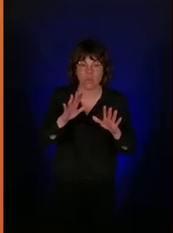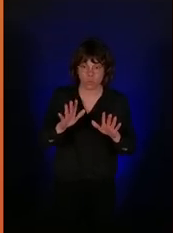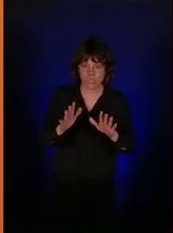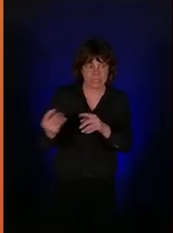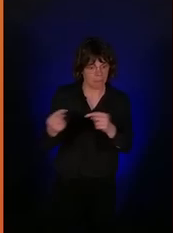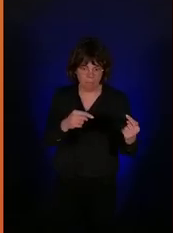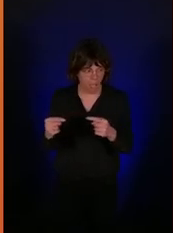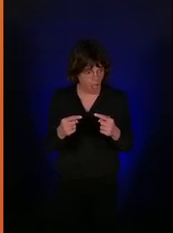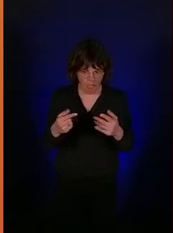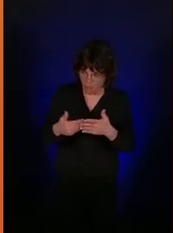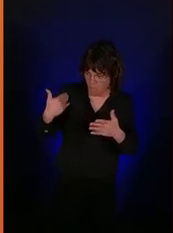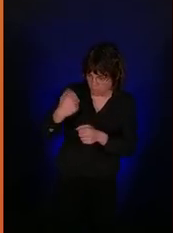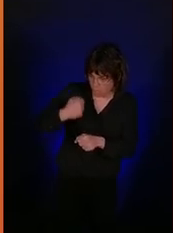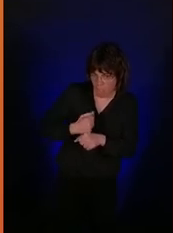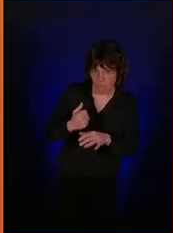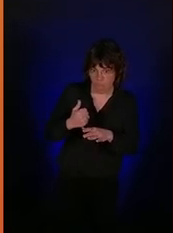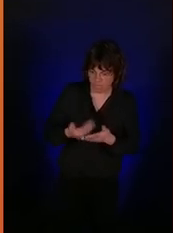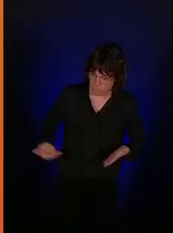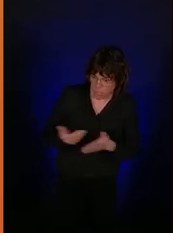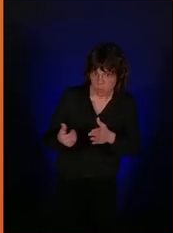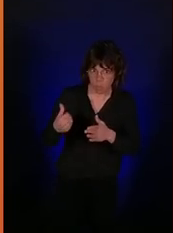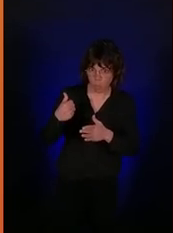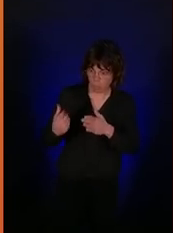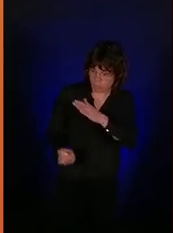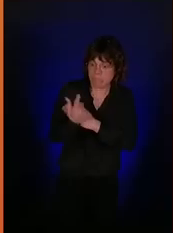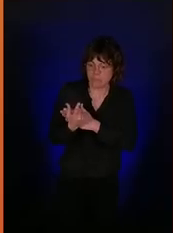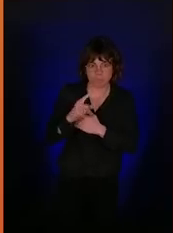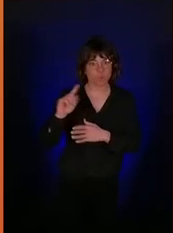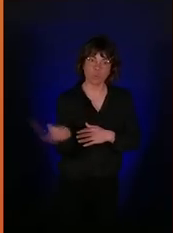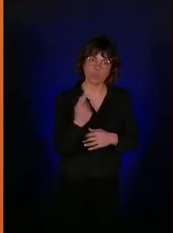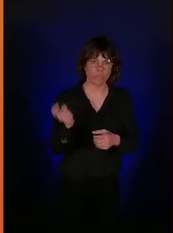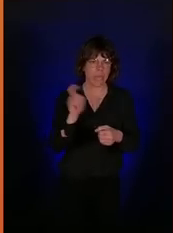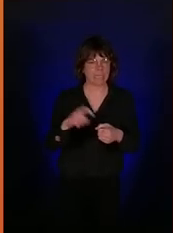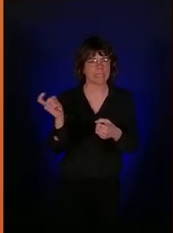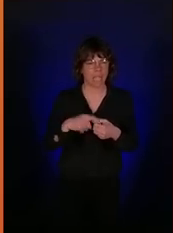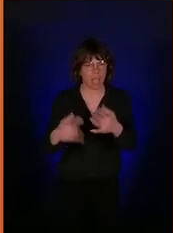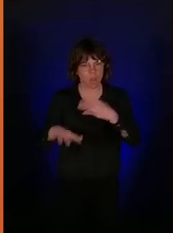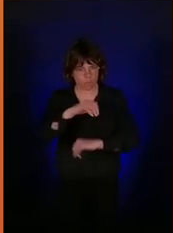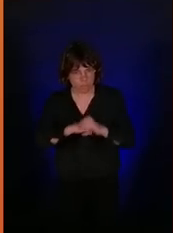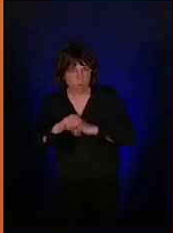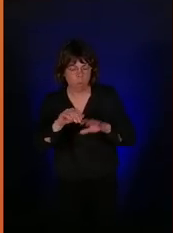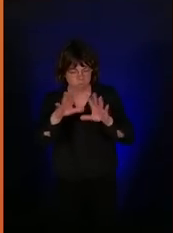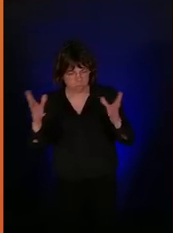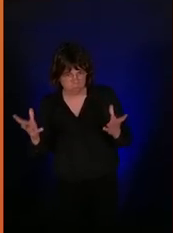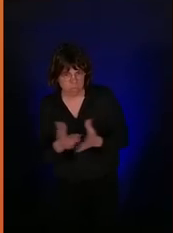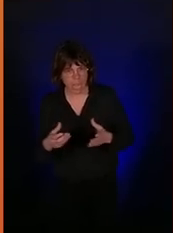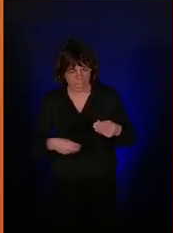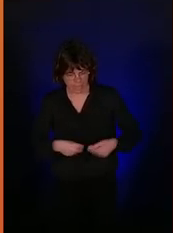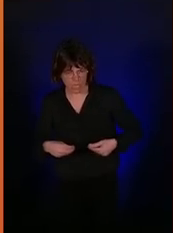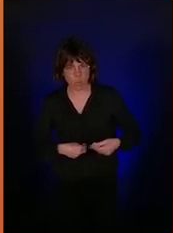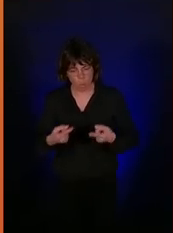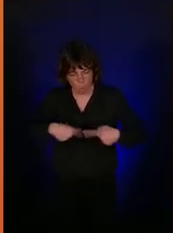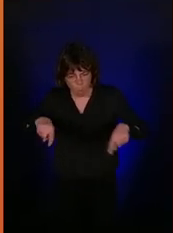dans une période inédite pour tous les syndicats, les organisations. Et la direction